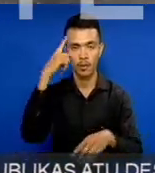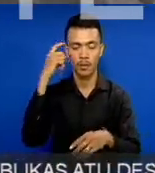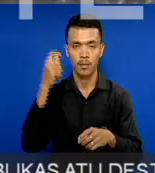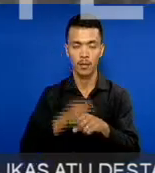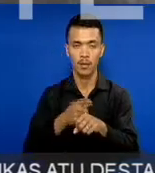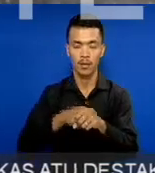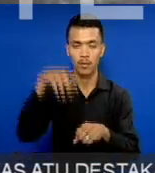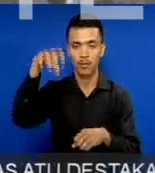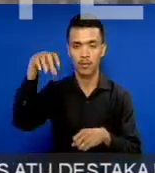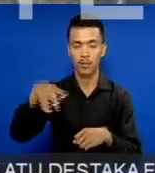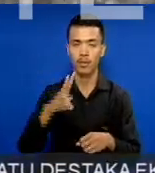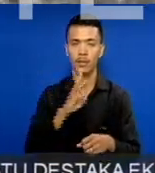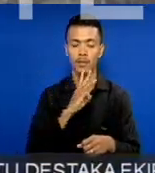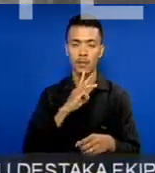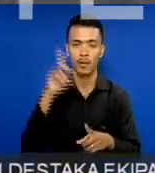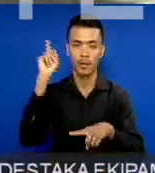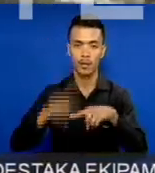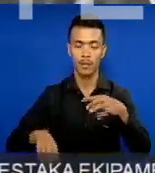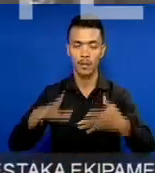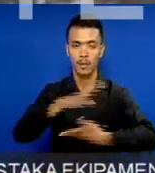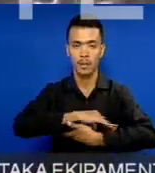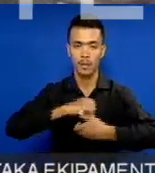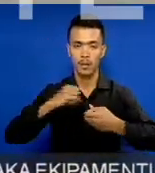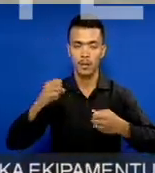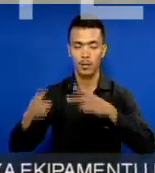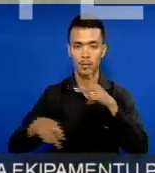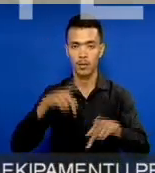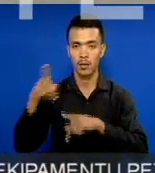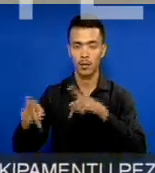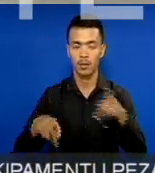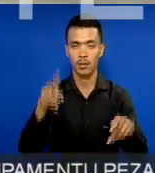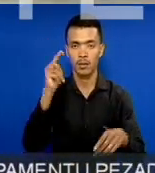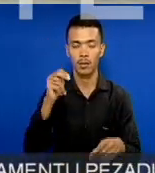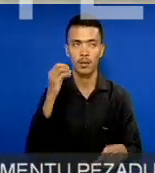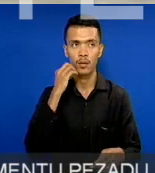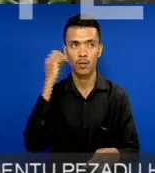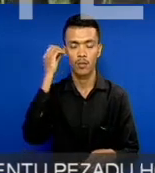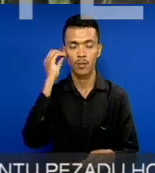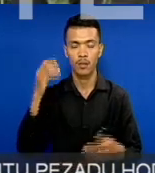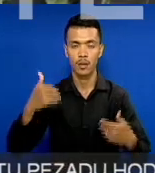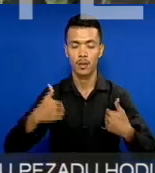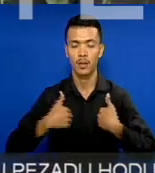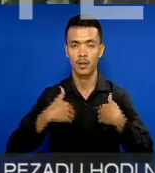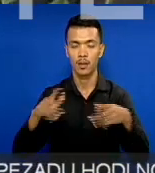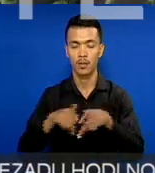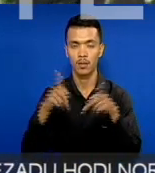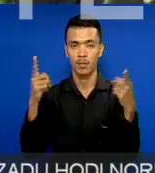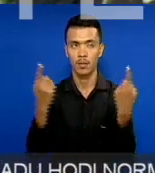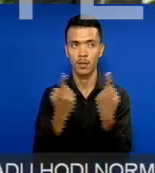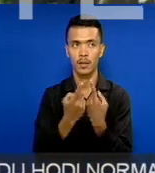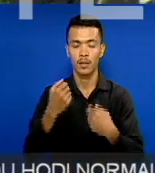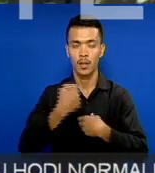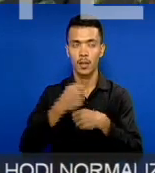mota labele sobu, hodia lastra ba komunidade nia helafatin. Ia ona kompanya balu mai halo ona